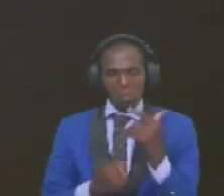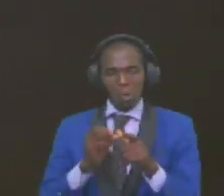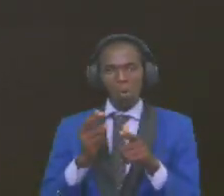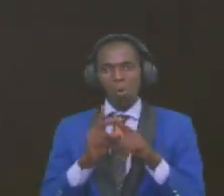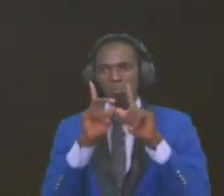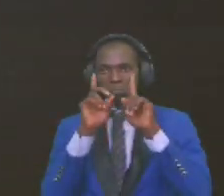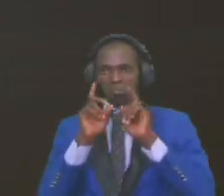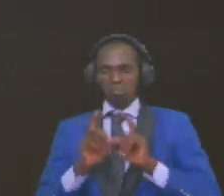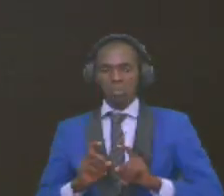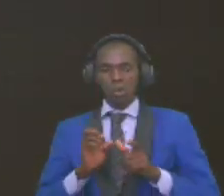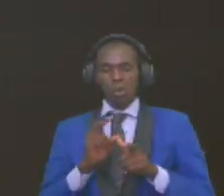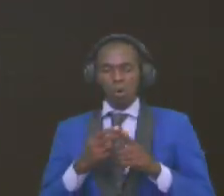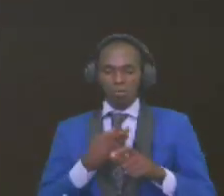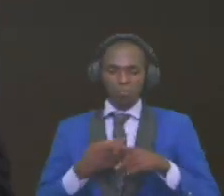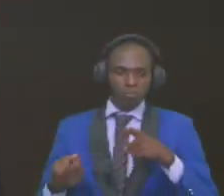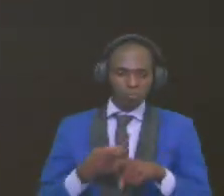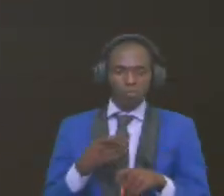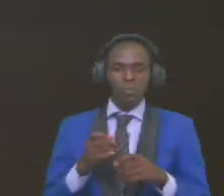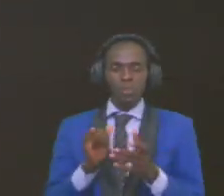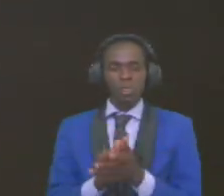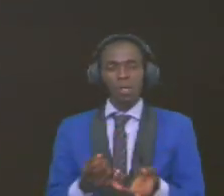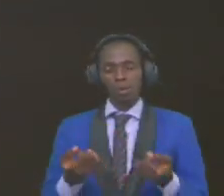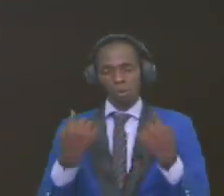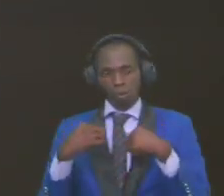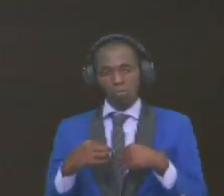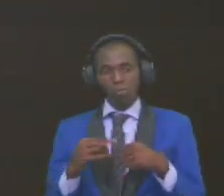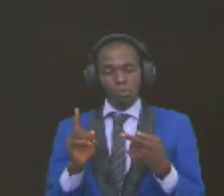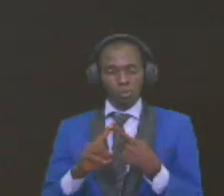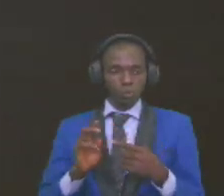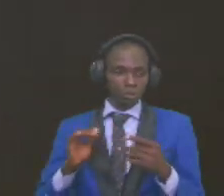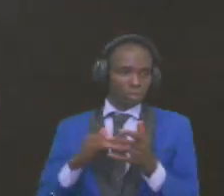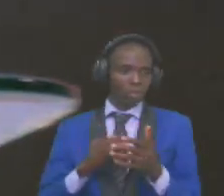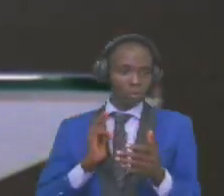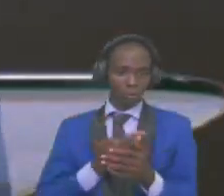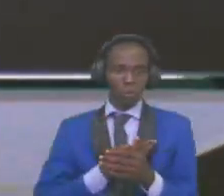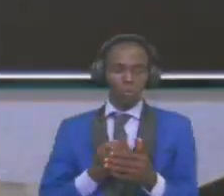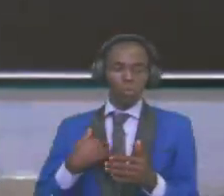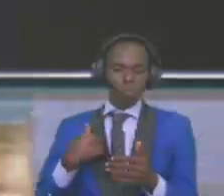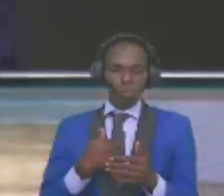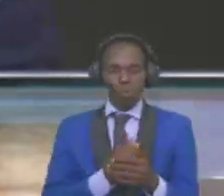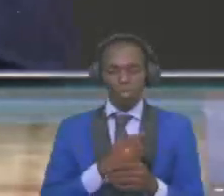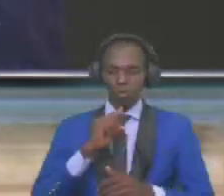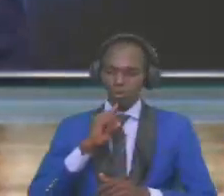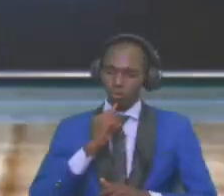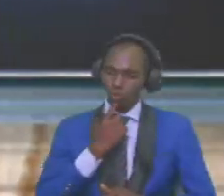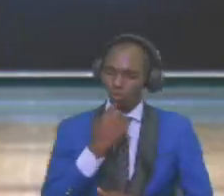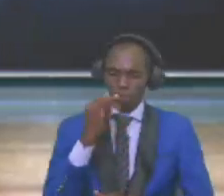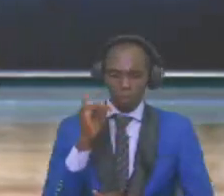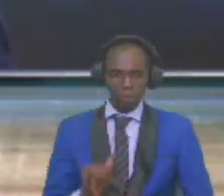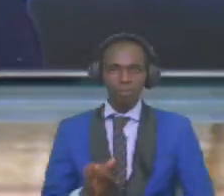ou l'épreuve la difficulté ou le défis auxquels nous serons confrontés nous